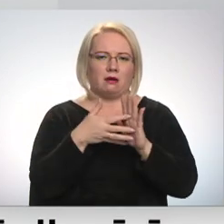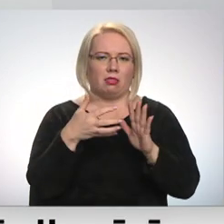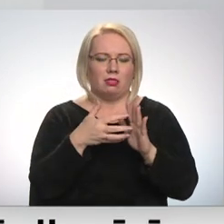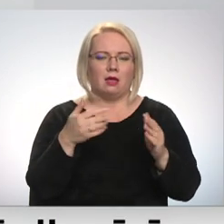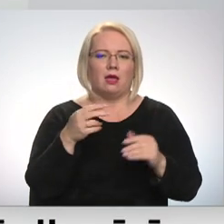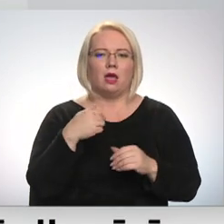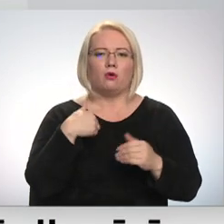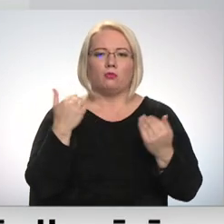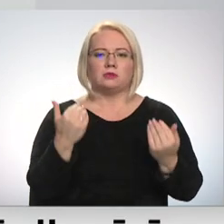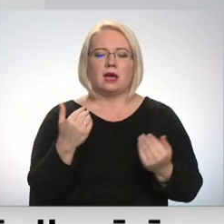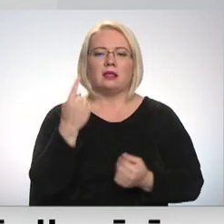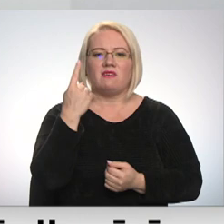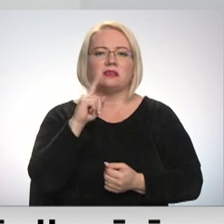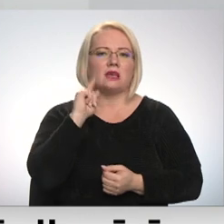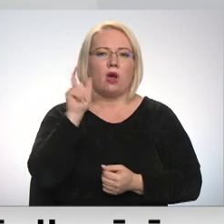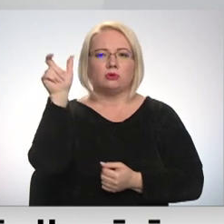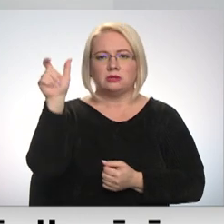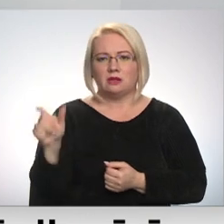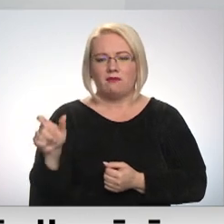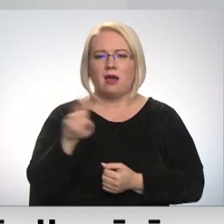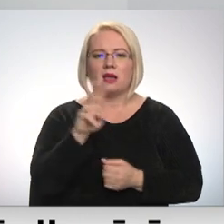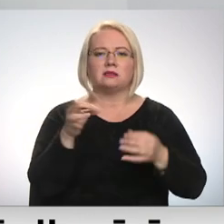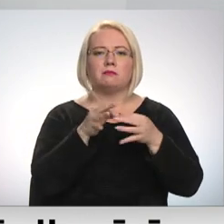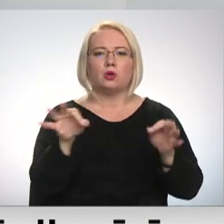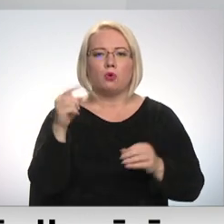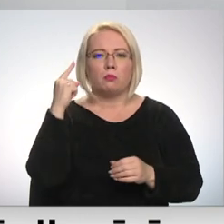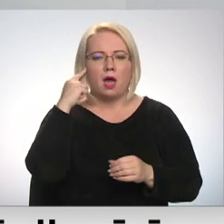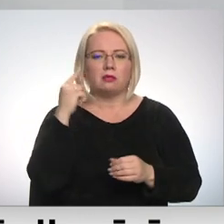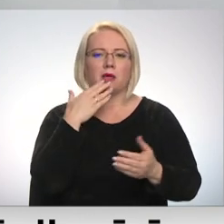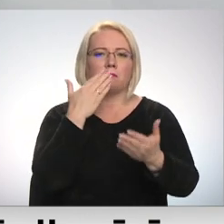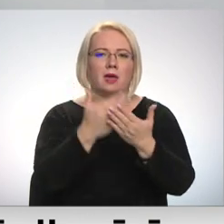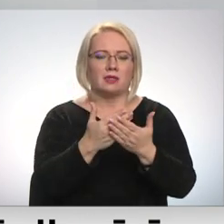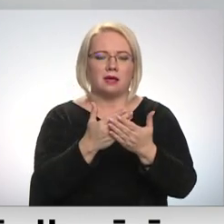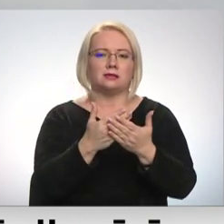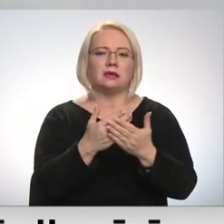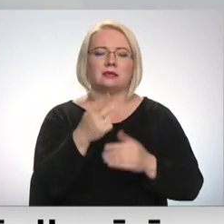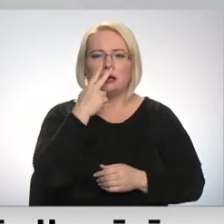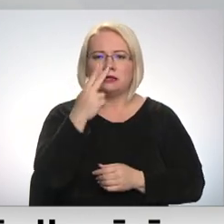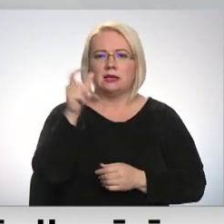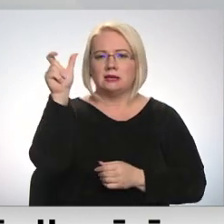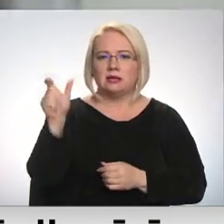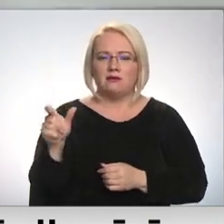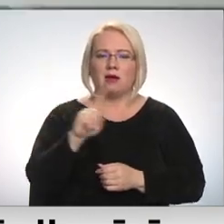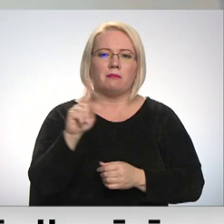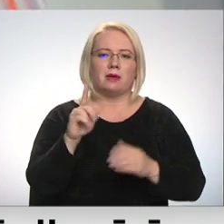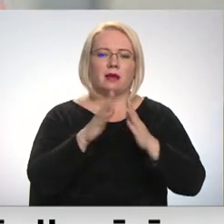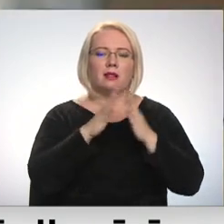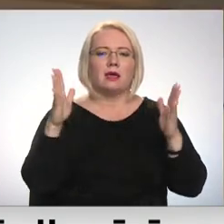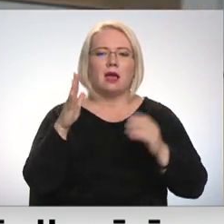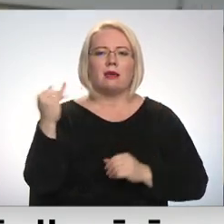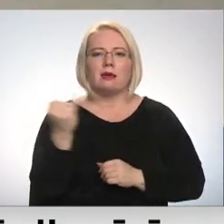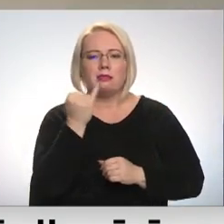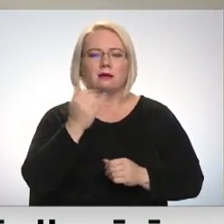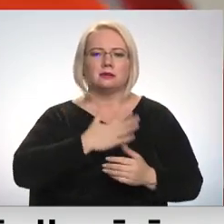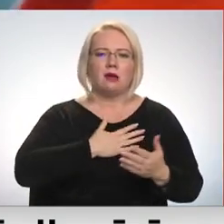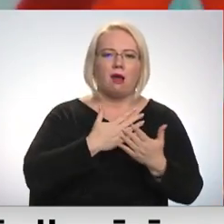Šobrīd mums ir viens jauns cilvēks, kurš brīvprātīgi pieteicies. Izskatās, ka ļoti liela interese un nu, tāds